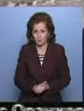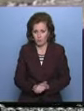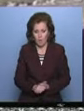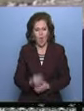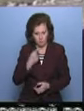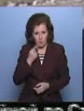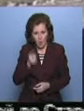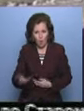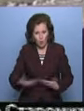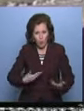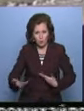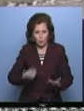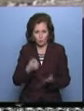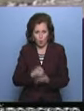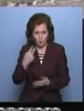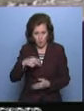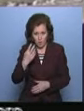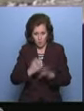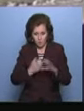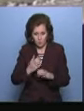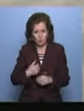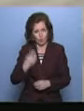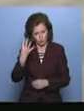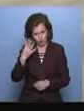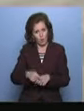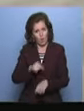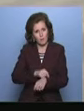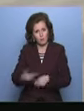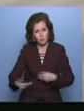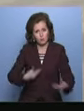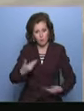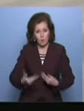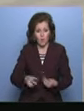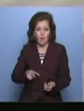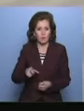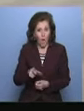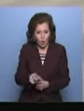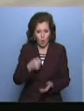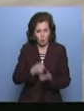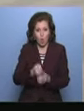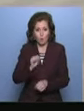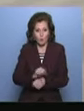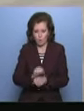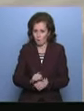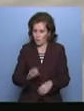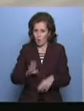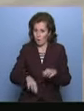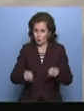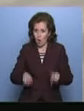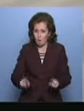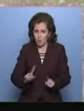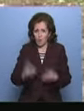Далеко добираться-то до 22-го? 4 километра. Но дорога до остановки небезопасна, особенно в темное время.